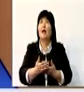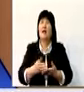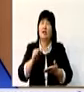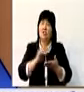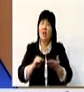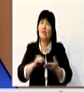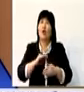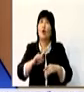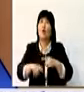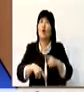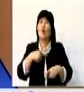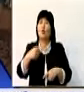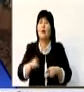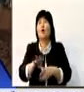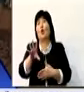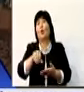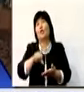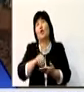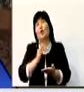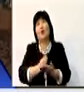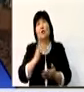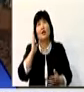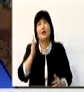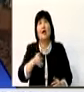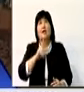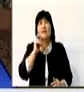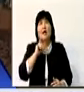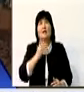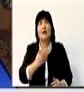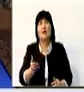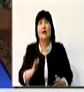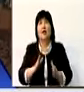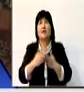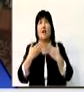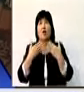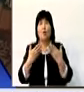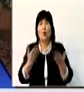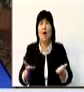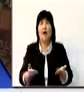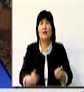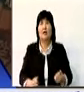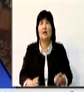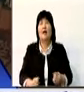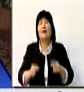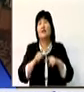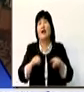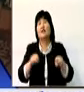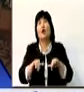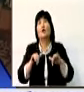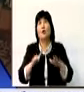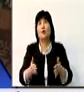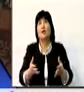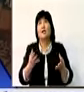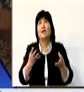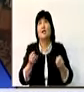жазғанмын. Ұрпаққа өсиет өнеге болсын деп, жастарды кітап оқуға насихаттау үшін